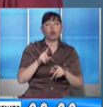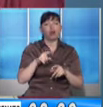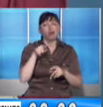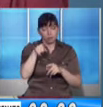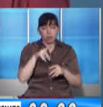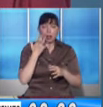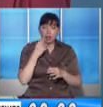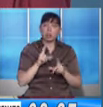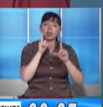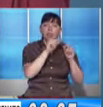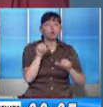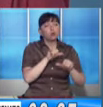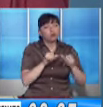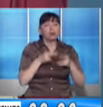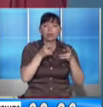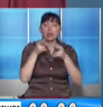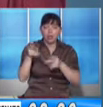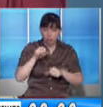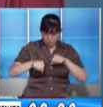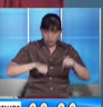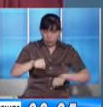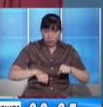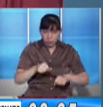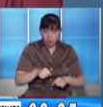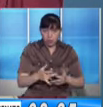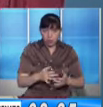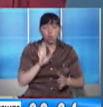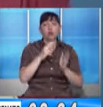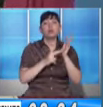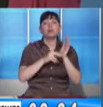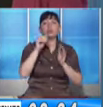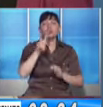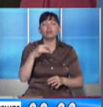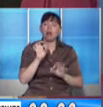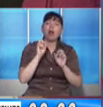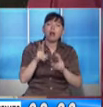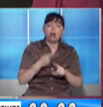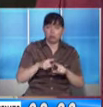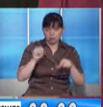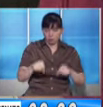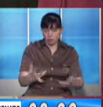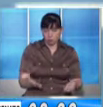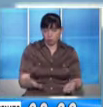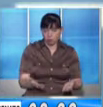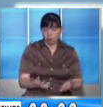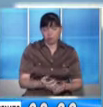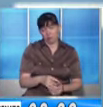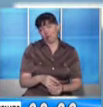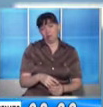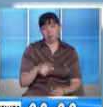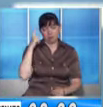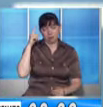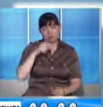vă deplasați că ați cheltuit în timpul campaniei electorale în 7 săptămâni doar 70.000 de lei. Explicați, vă rog. Da. Vreau